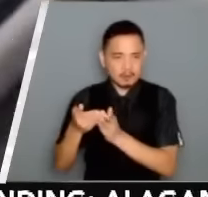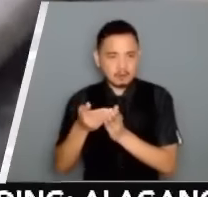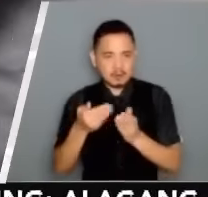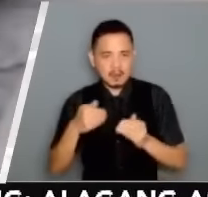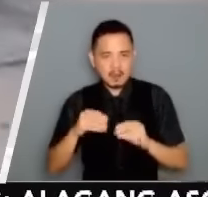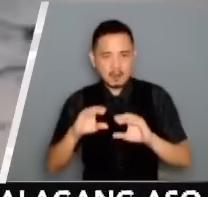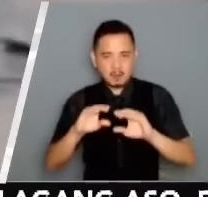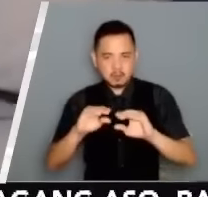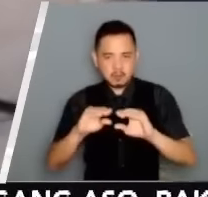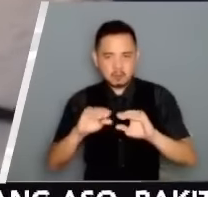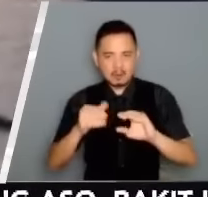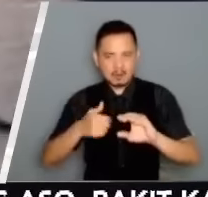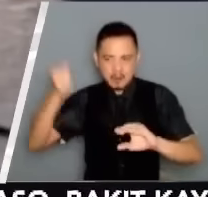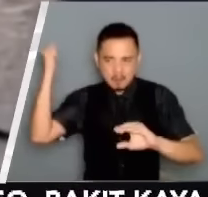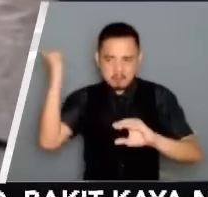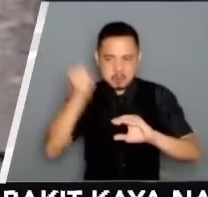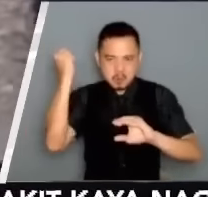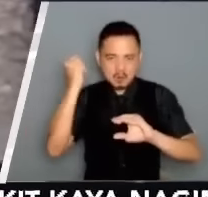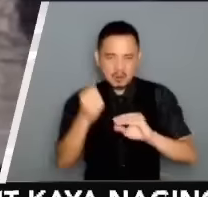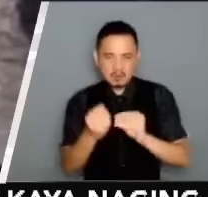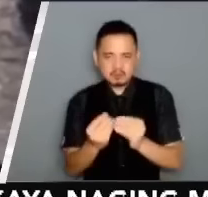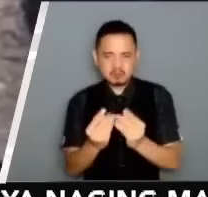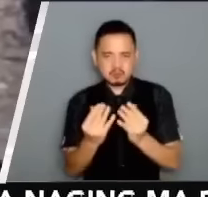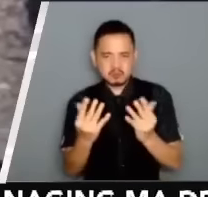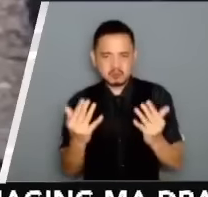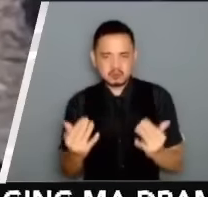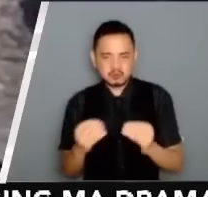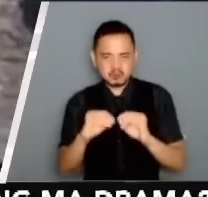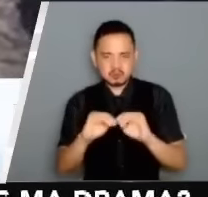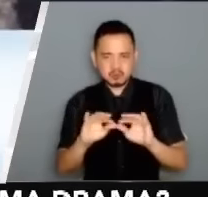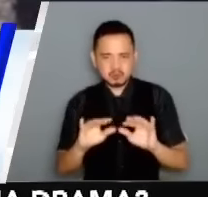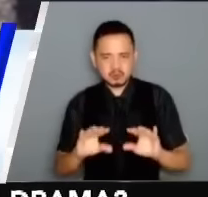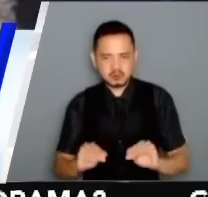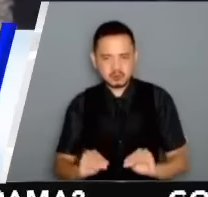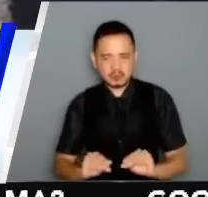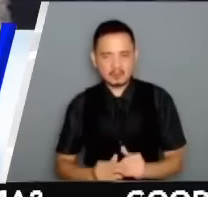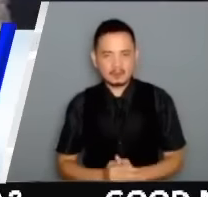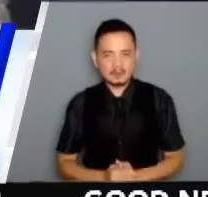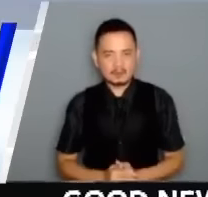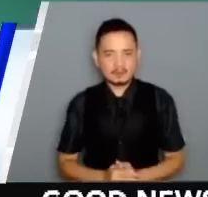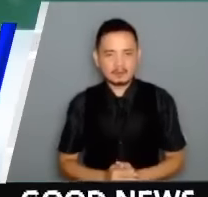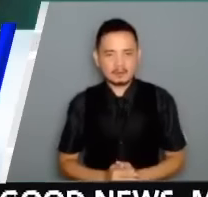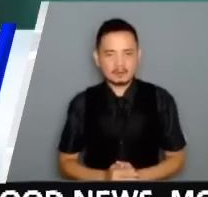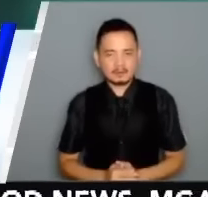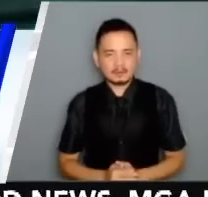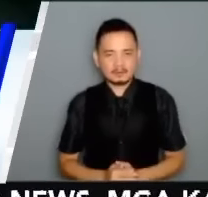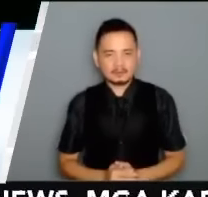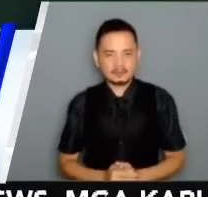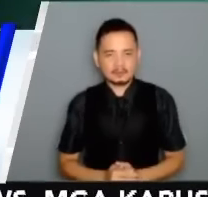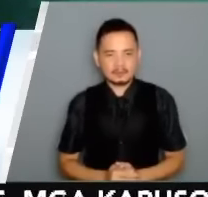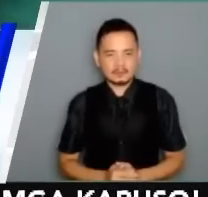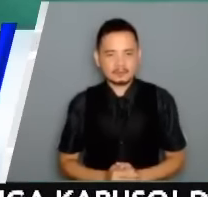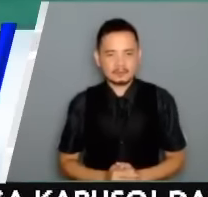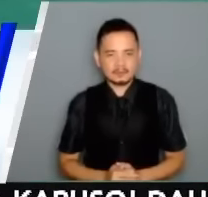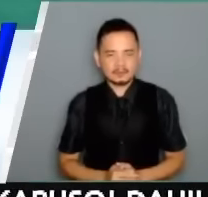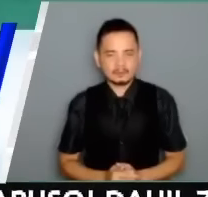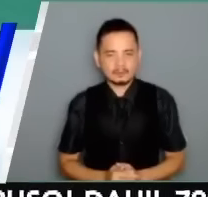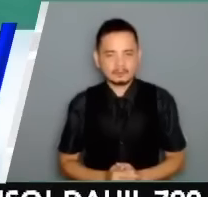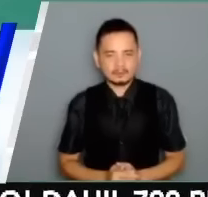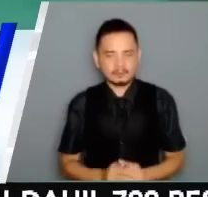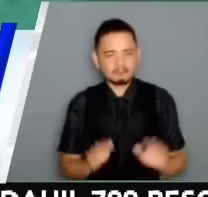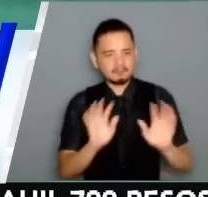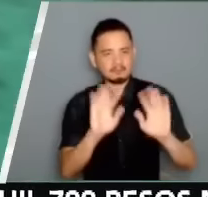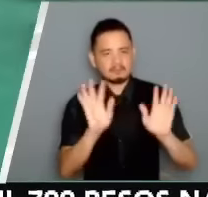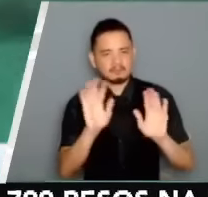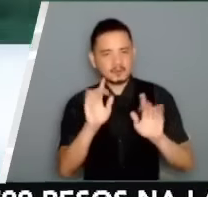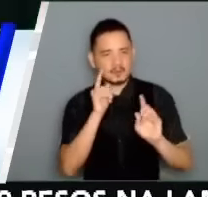oh. Maya-maya lang, nagbatuhan pa ang dalawang panig. Nang ma-abort ang RORI mission para